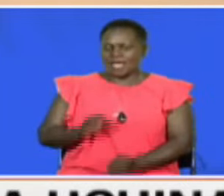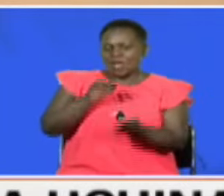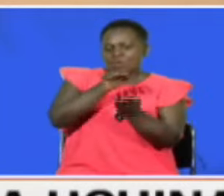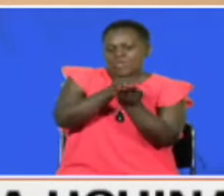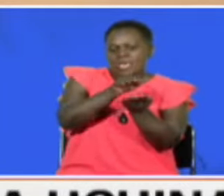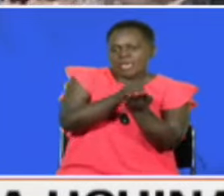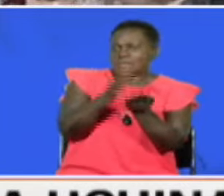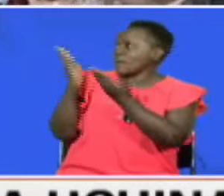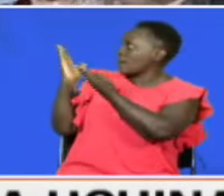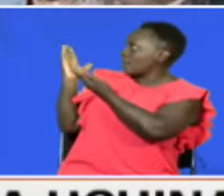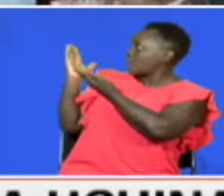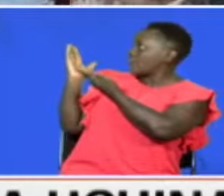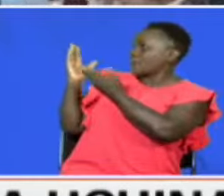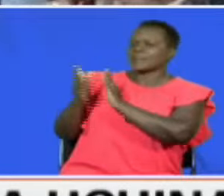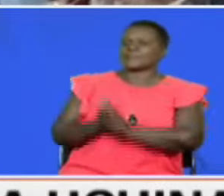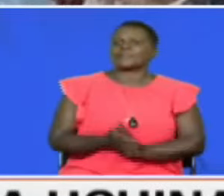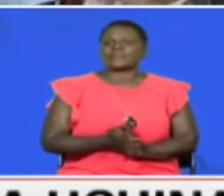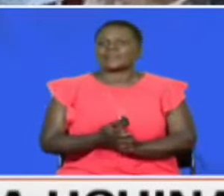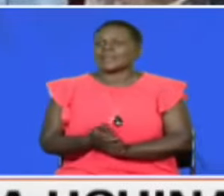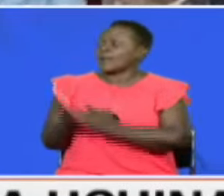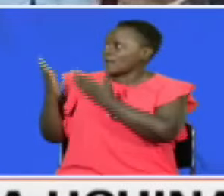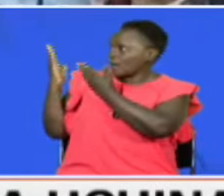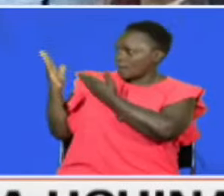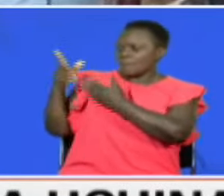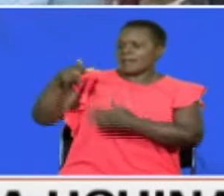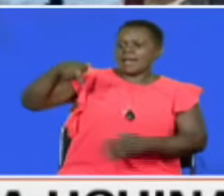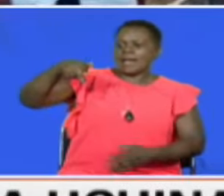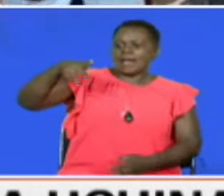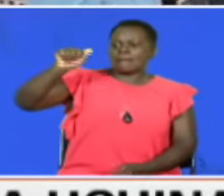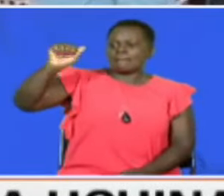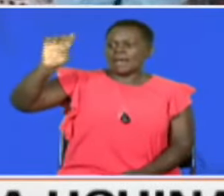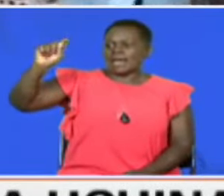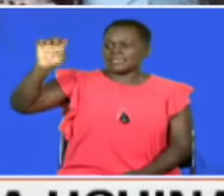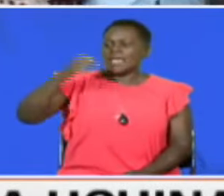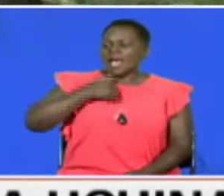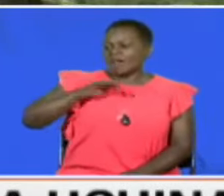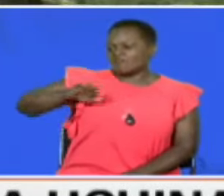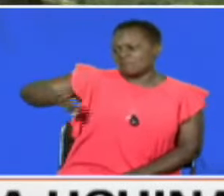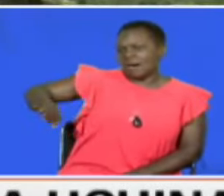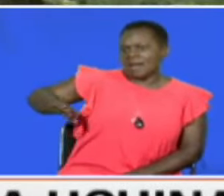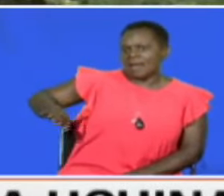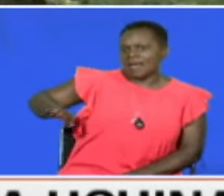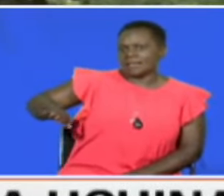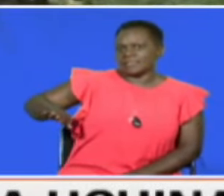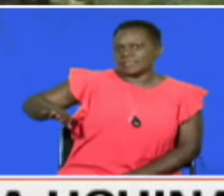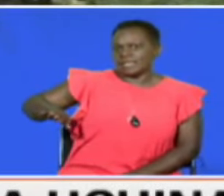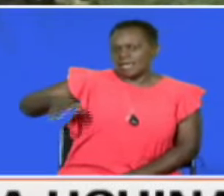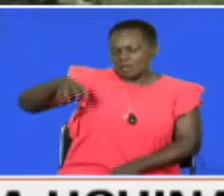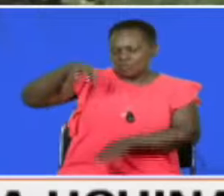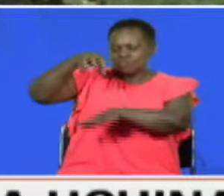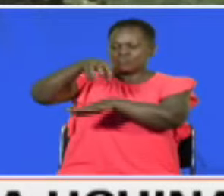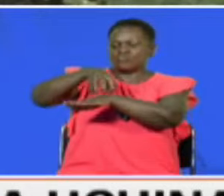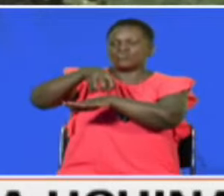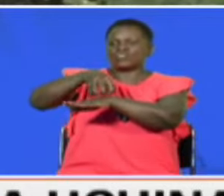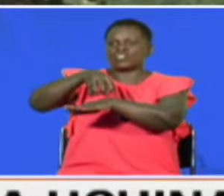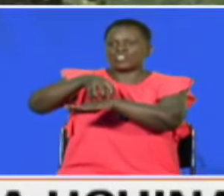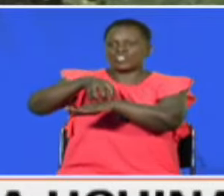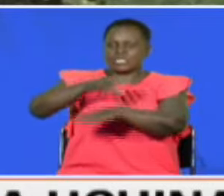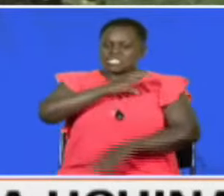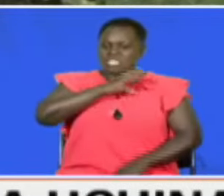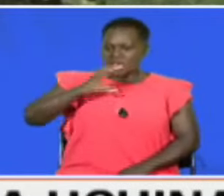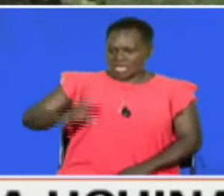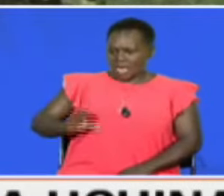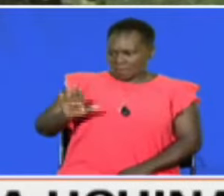vilivyohifadhiwa hapa. Katika kisiwa hiki cha Pate vilevile kuna mabaki ya msikiti unaoaminika kujengwa na